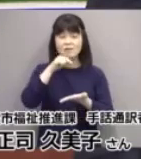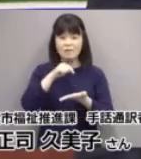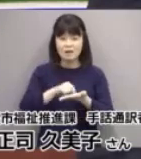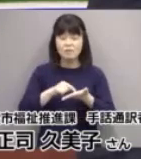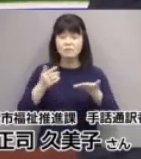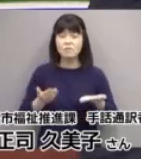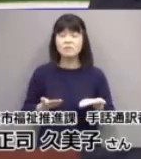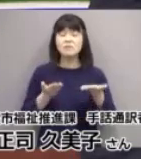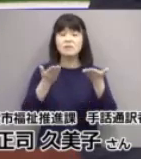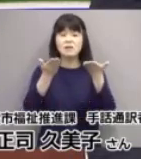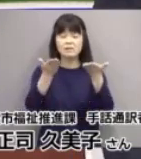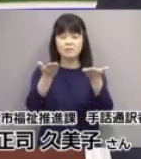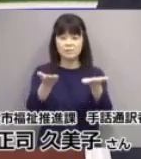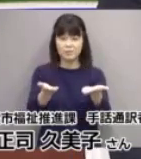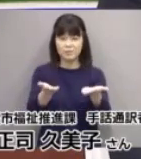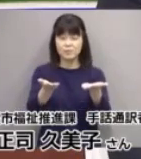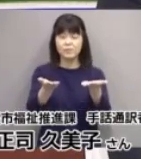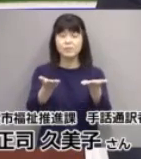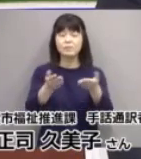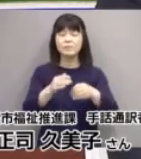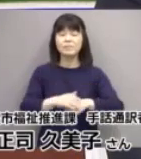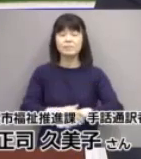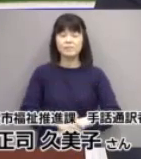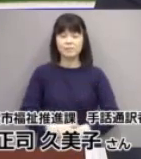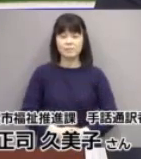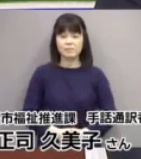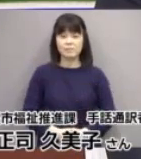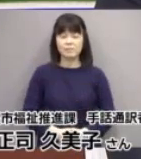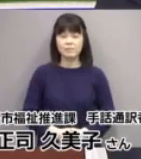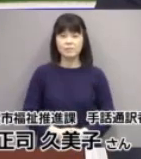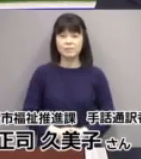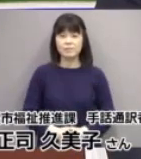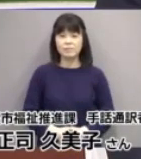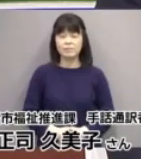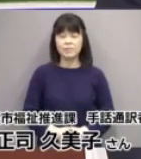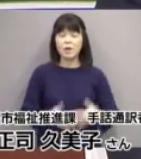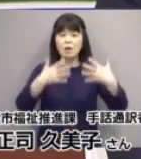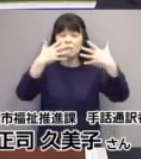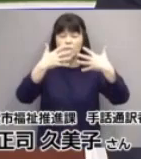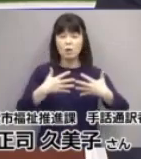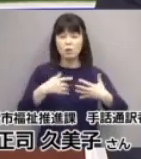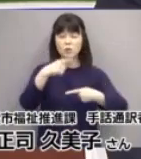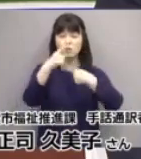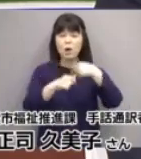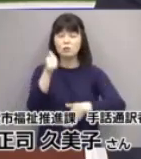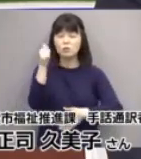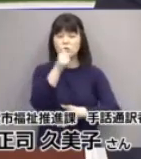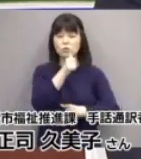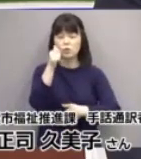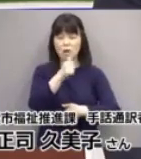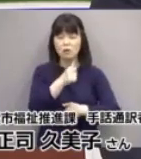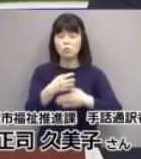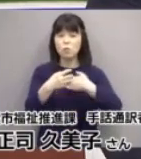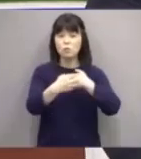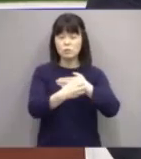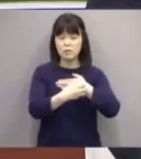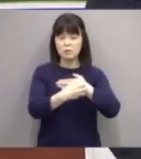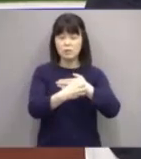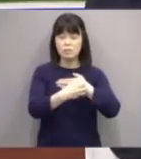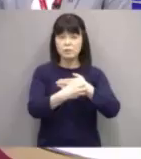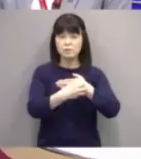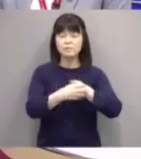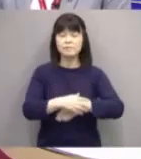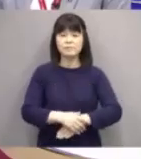分かりやすく市民の皆さんにお伝えする出雲市の広報番組です。番組では手話通訳もつけてお届けしてまいります。